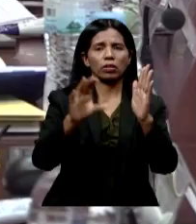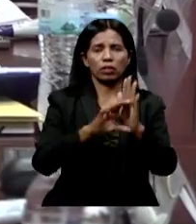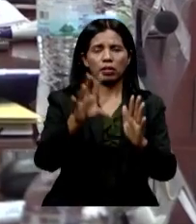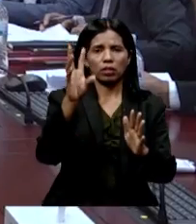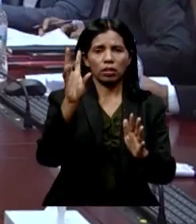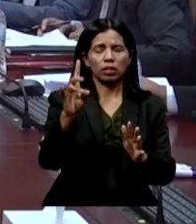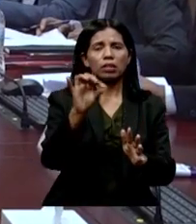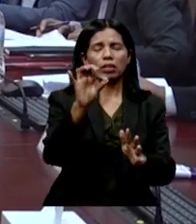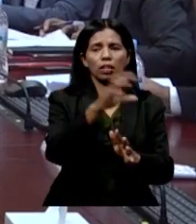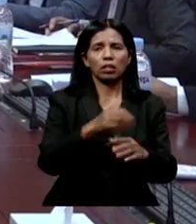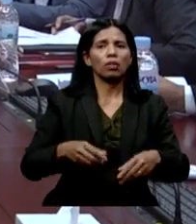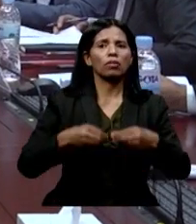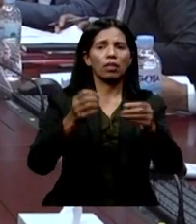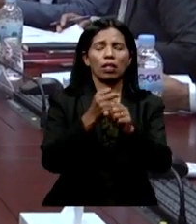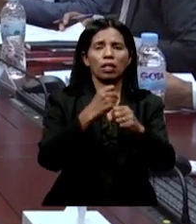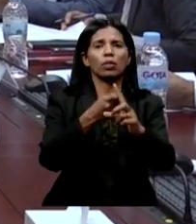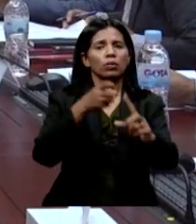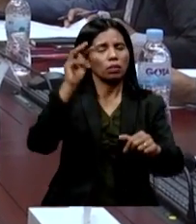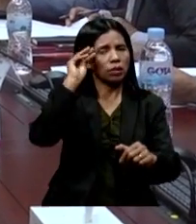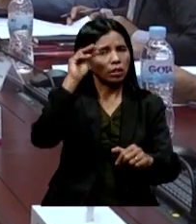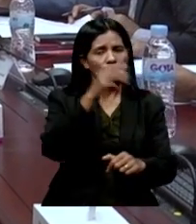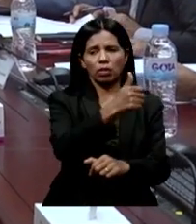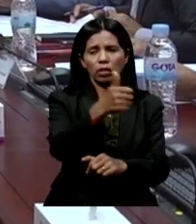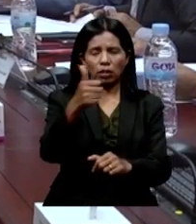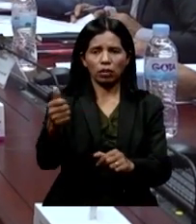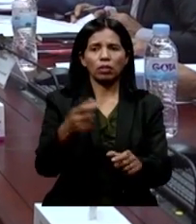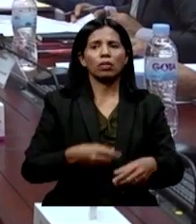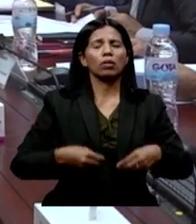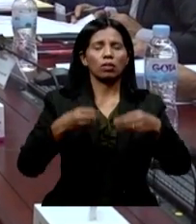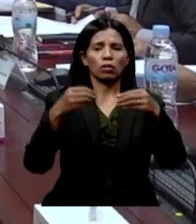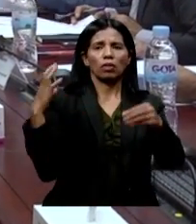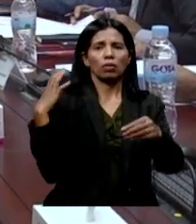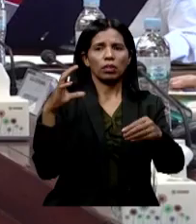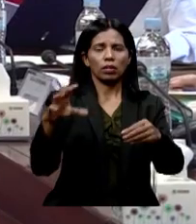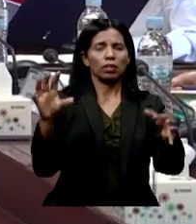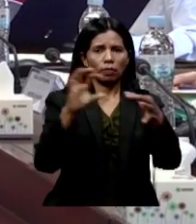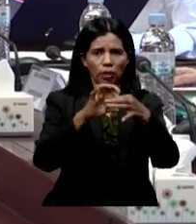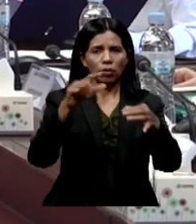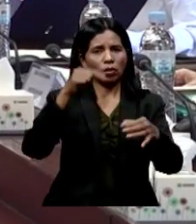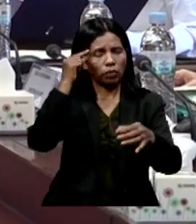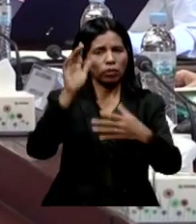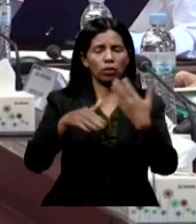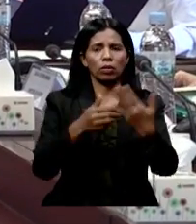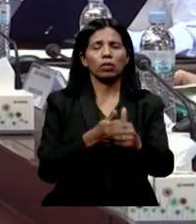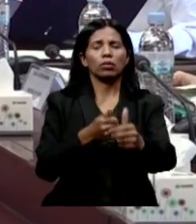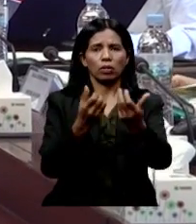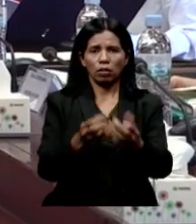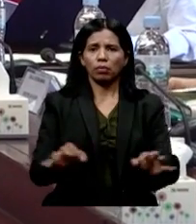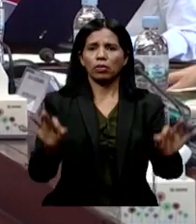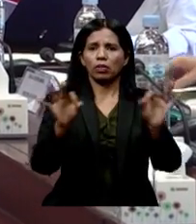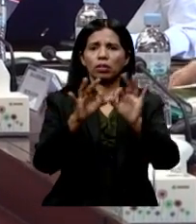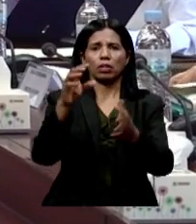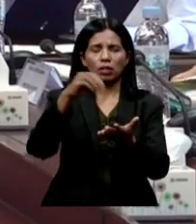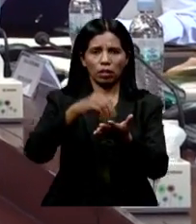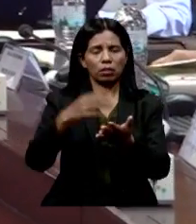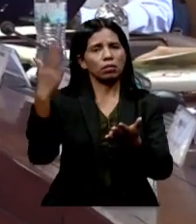define atribuição nebe halau husi ministeru ida, no atribui competență ba membru guvernul, tiri prioridade nebe hatur ona